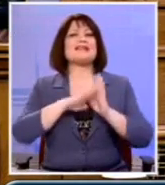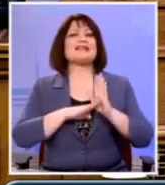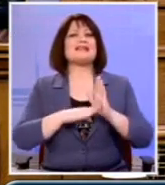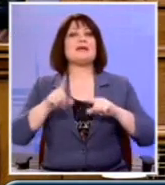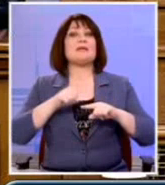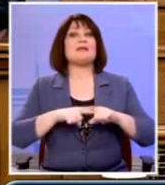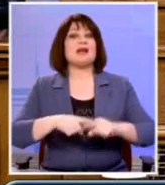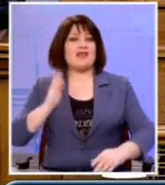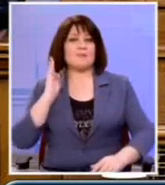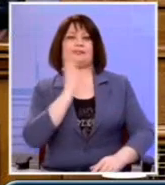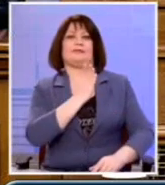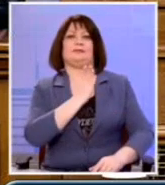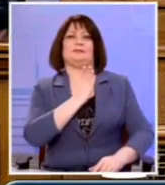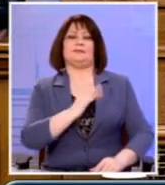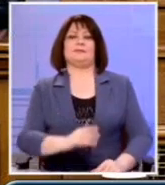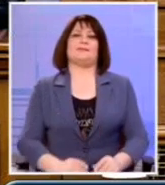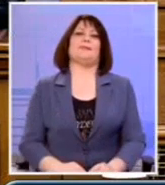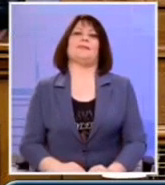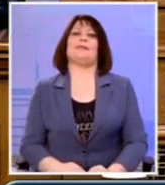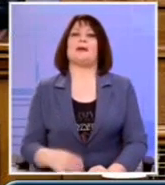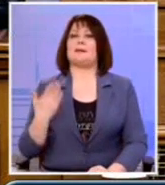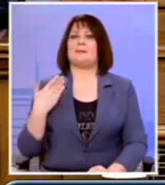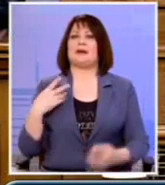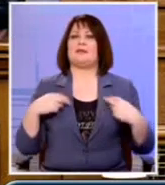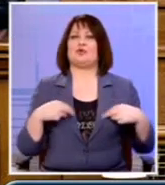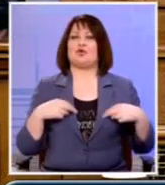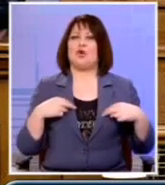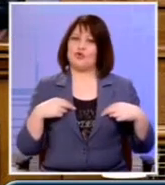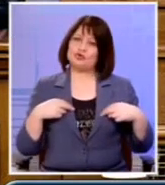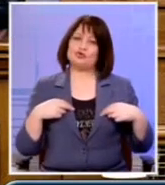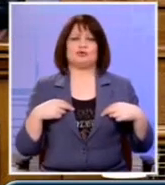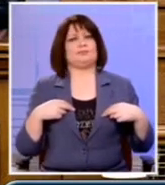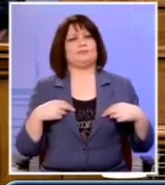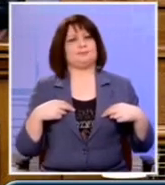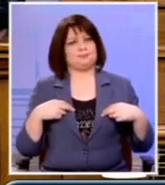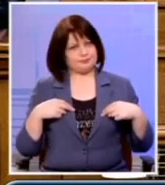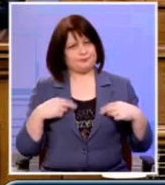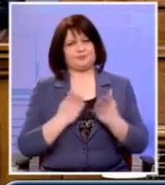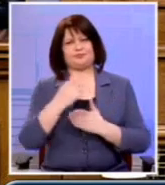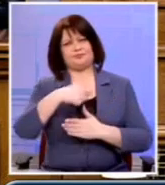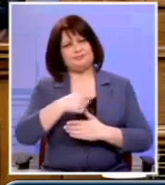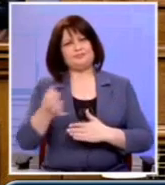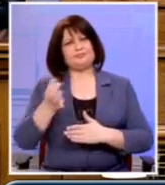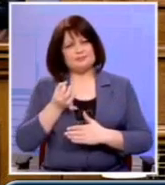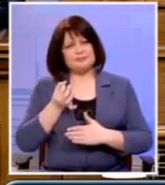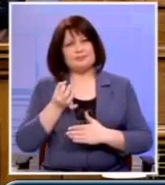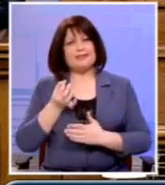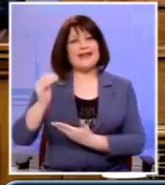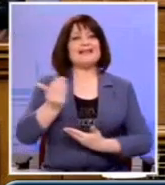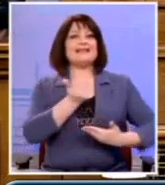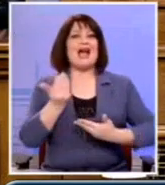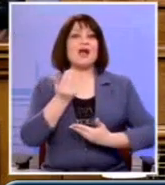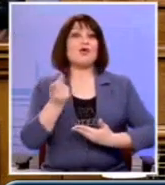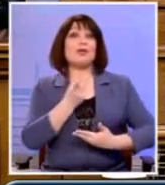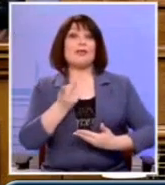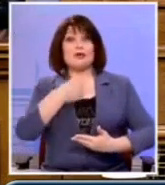Ελλάδα. Υπόθηκε πριν από τον Υπουργό, από τον κύριο Νικολούδη, ότι το τάγκο θέλει δύο. Στη Γερμανία φαίνεται το τάγκο